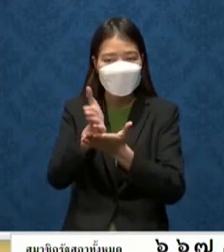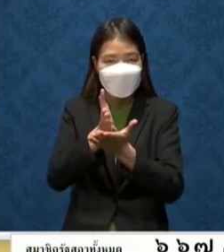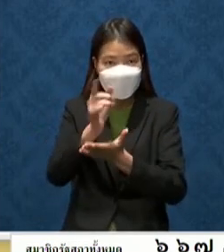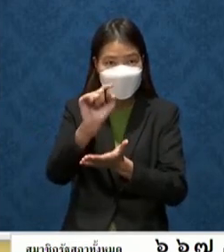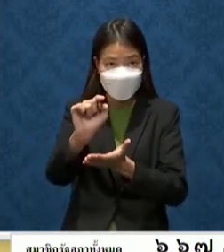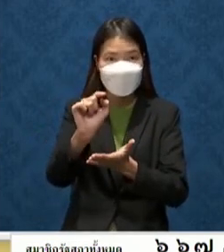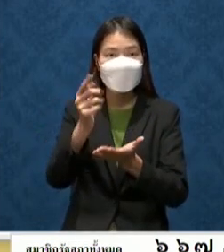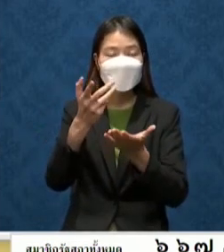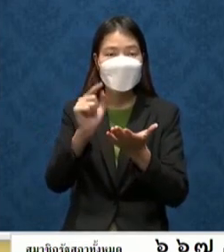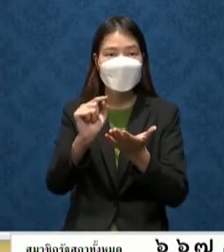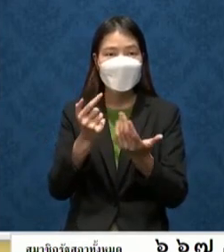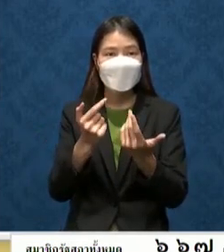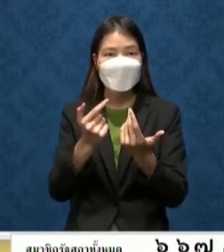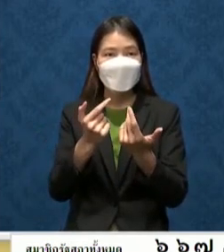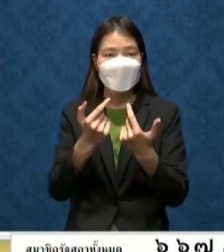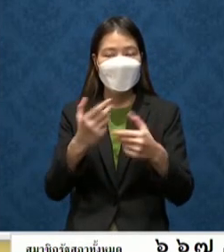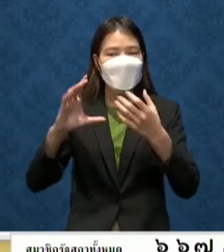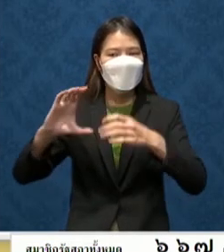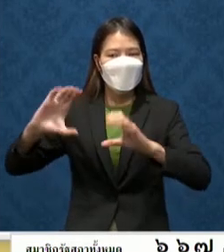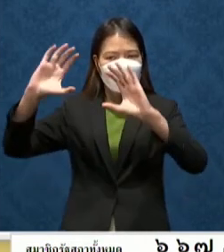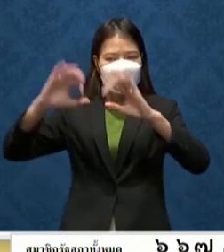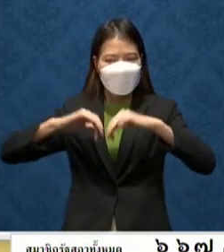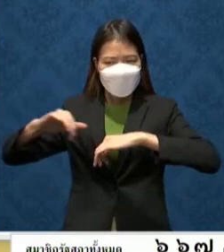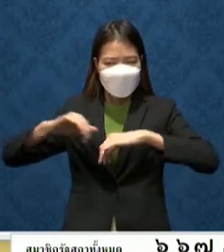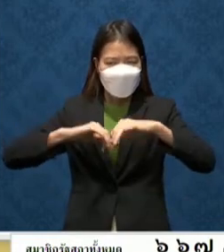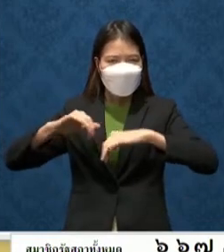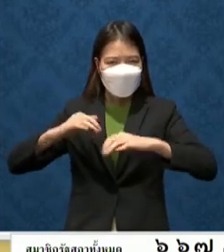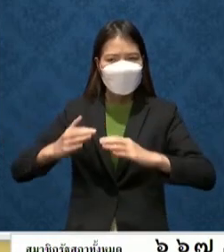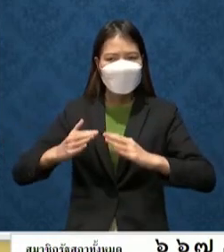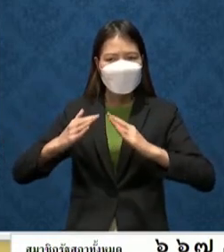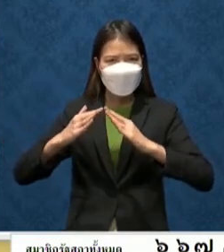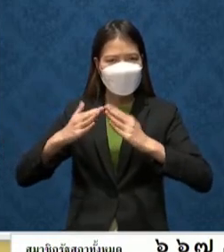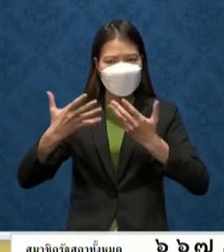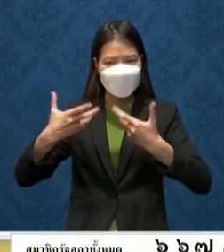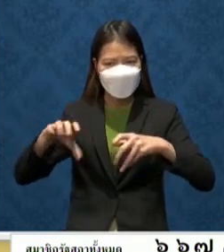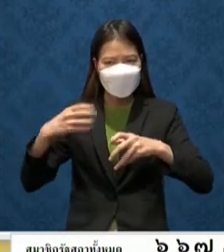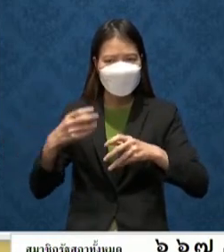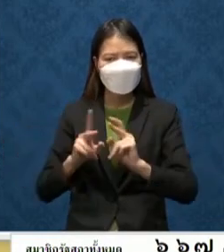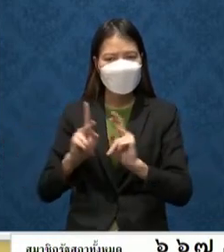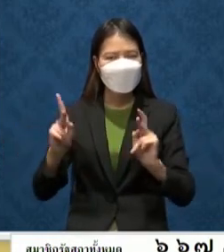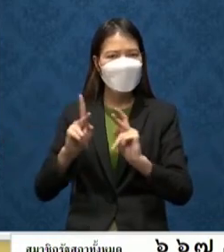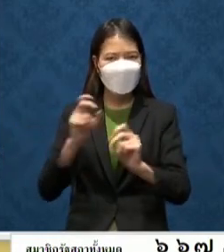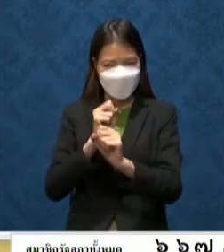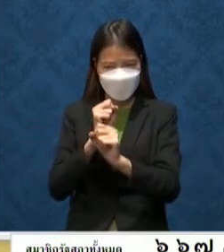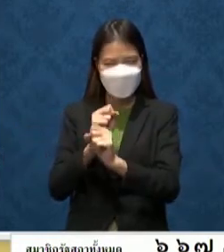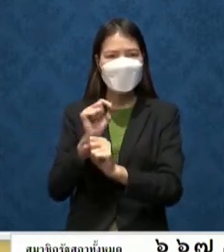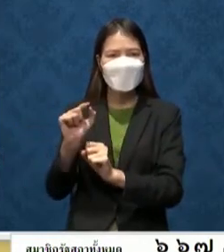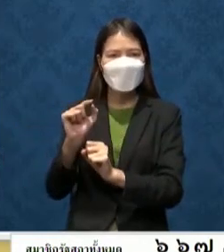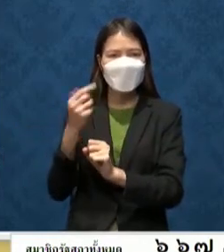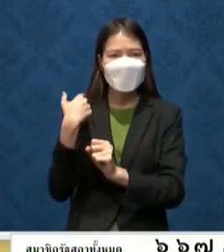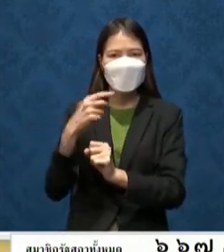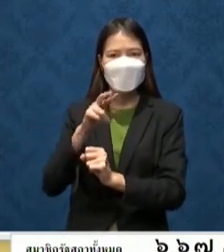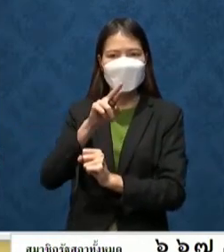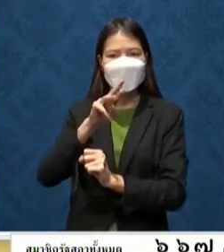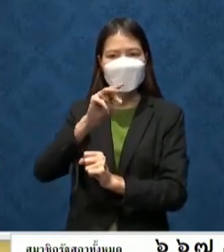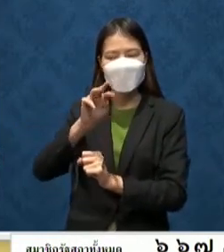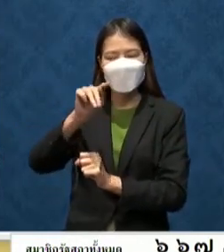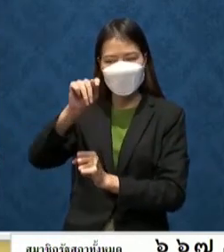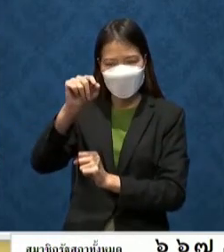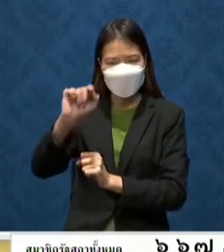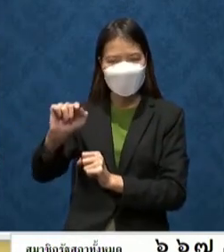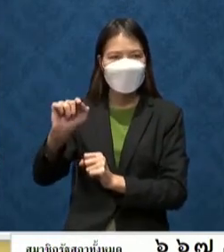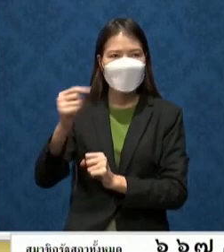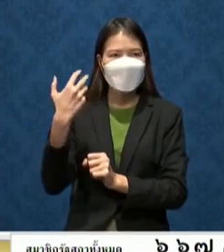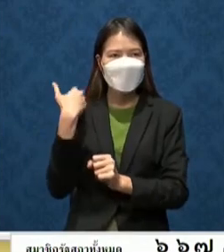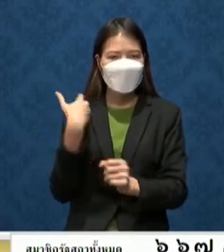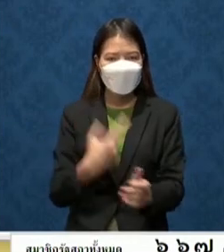ikutาเงีวกันกรณีที่รัฐบานตั้งคนนทำงาน จำได้ใชไคะก่อนหนานี้ก่ที่ รำตี ผู้เสนอจะมาเป็รัฐมนปร